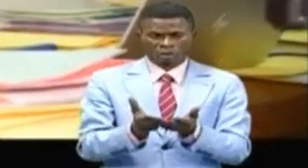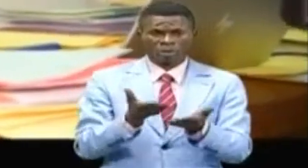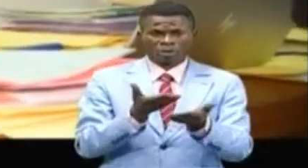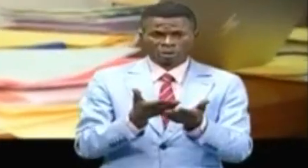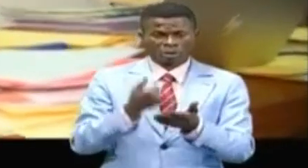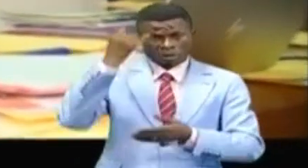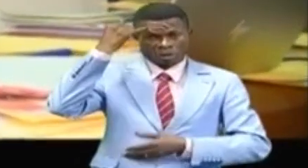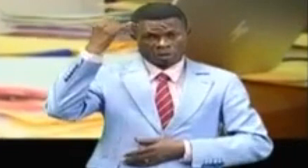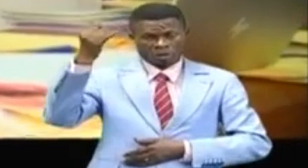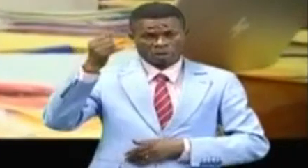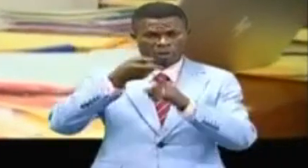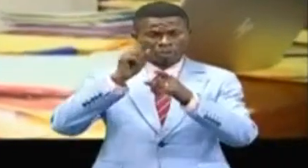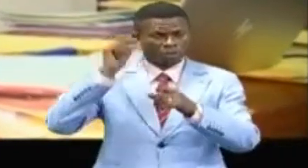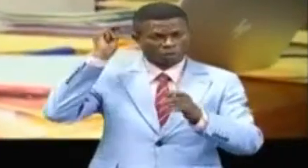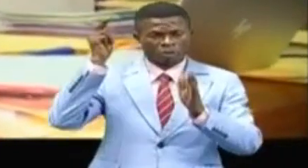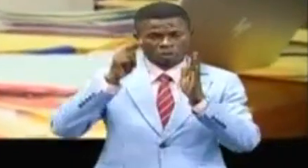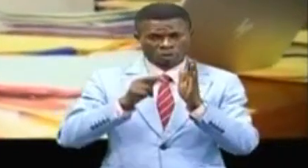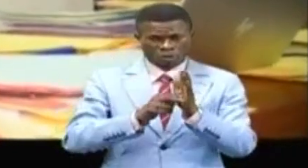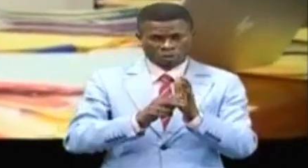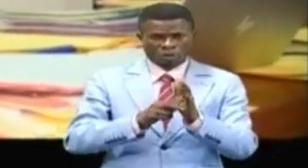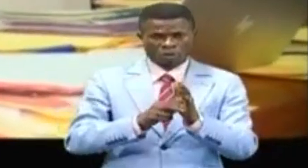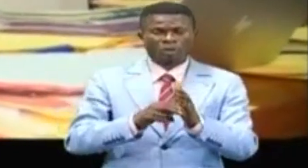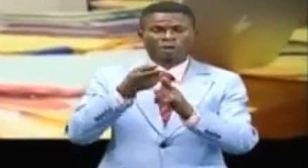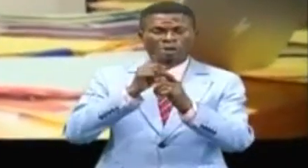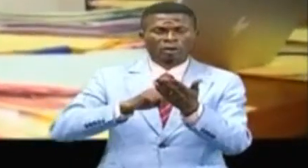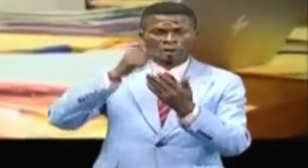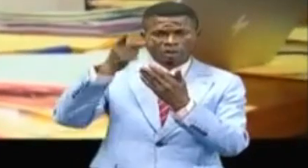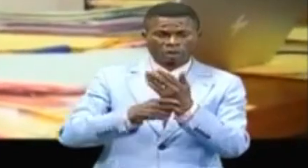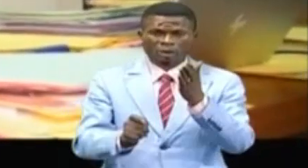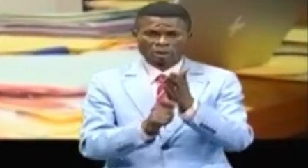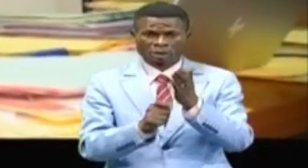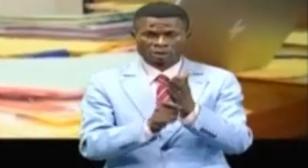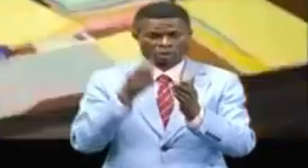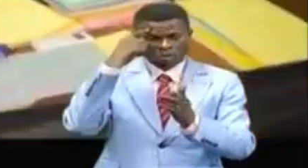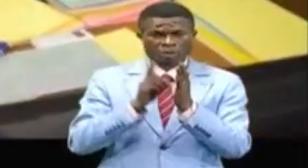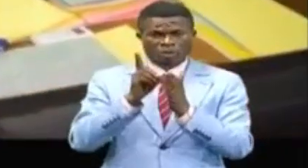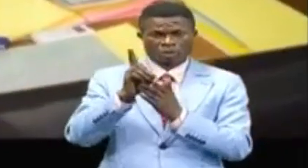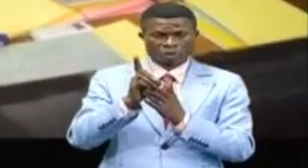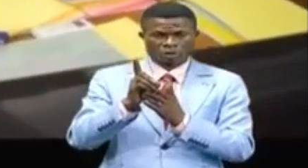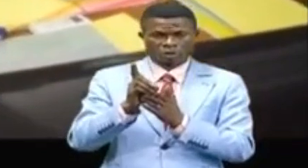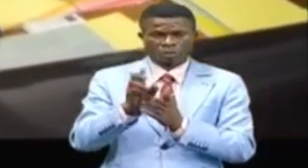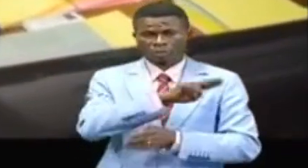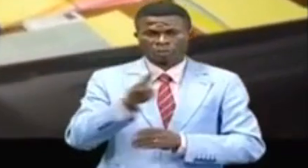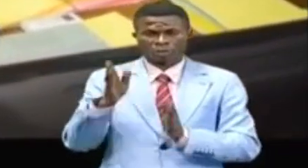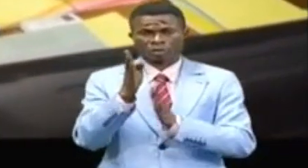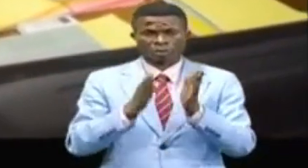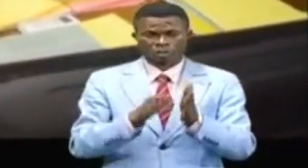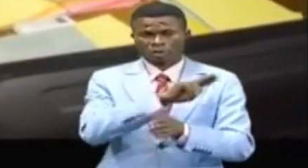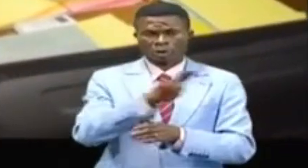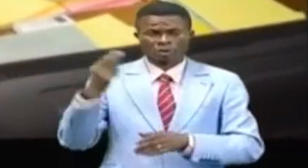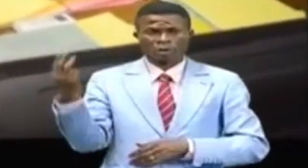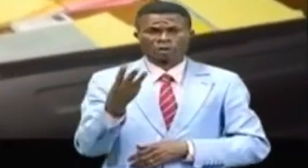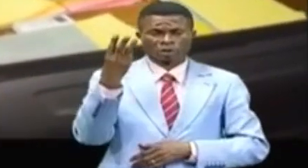d'une initiative du gouvernement qui émane du plan national de stratégie des développements 2019-2023 de